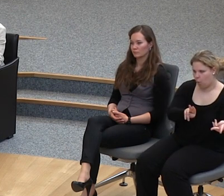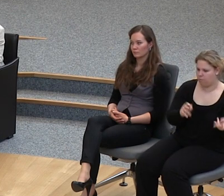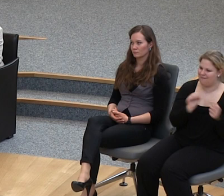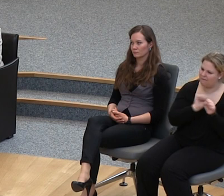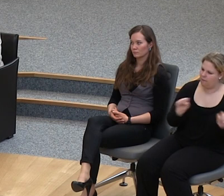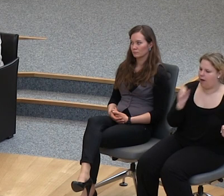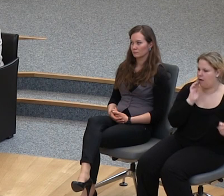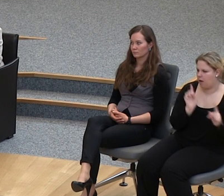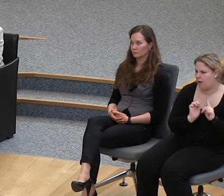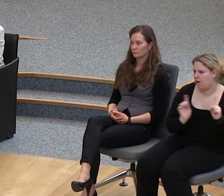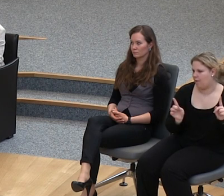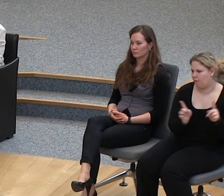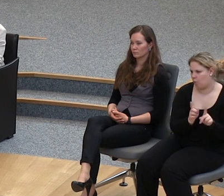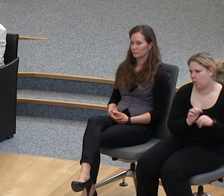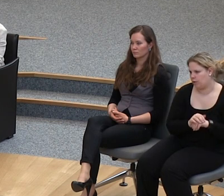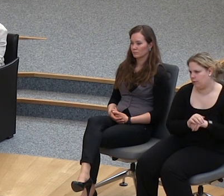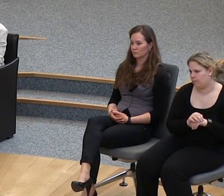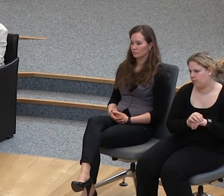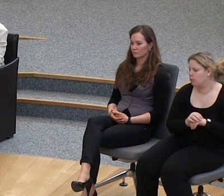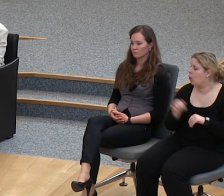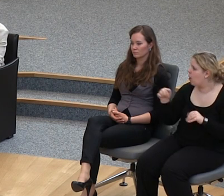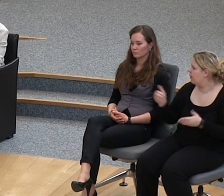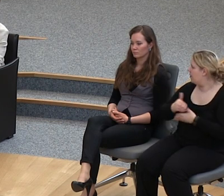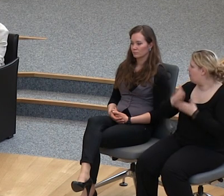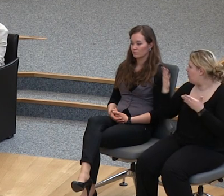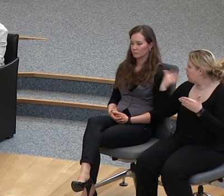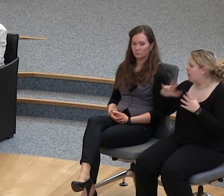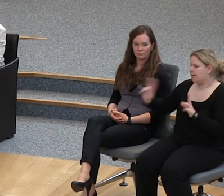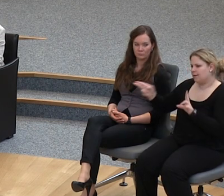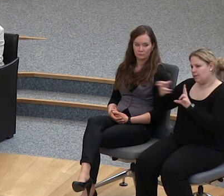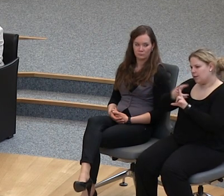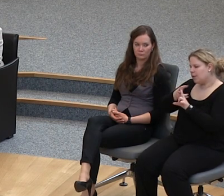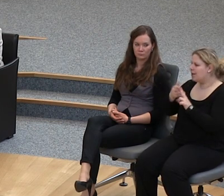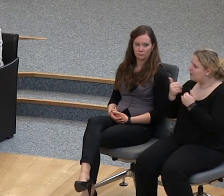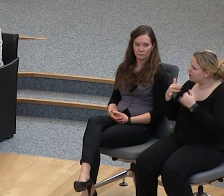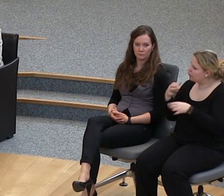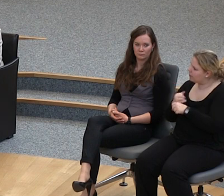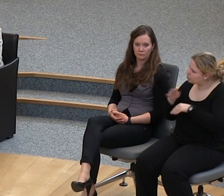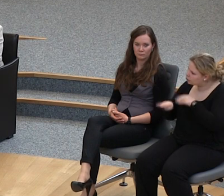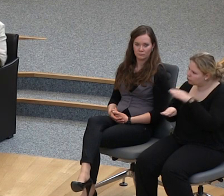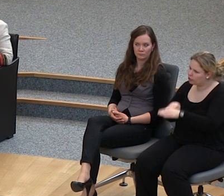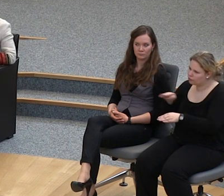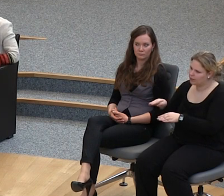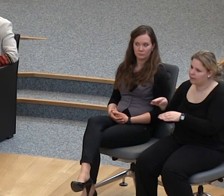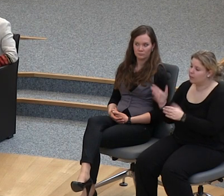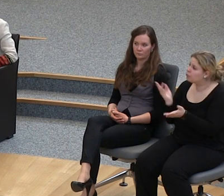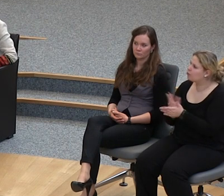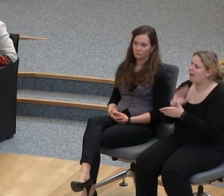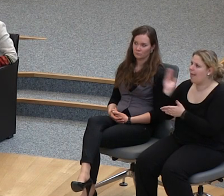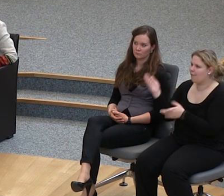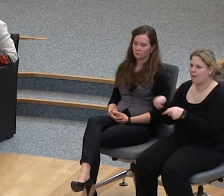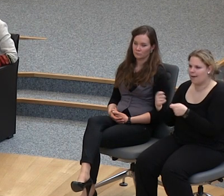darüber nachgedacht, wie wir das jetzt angehen können. Wir sind noch nicht sehr weit gekommen, aber wir wollen jetzt die nächsten